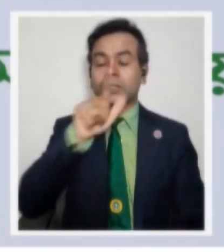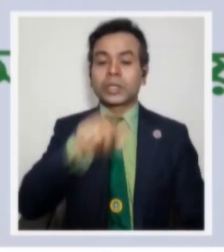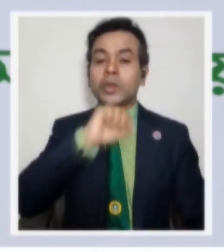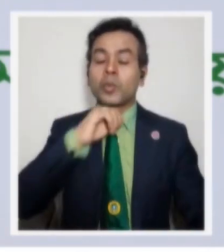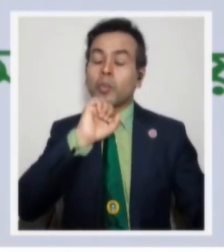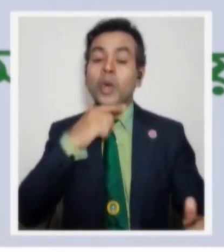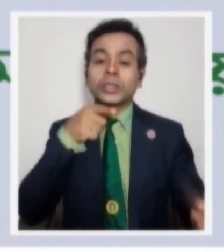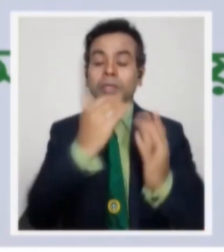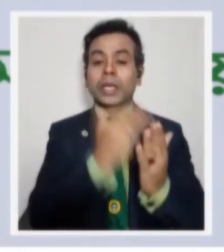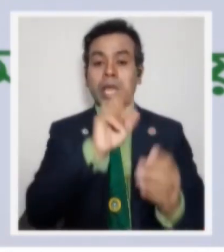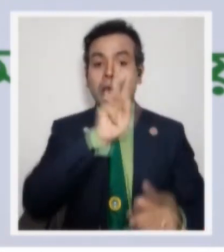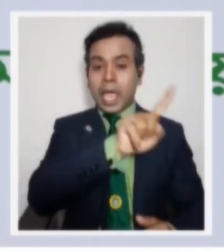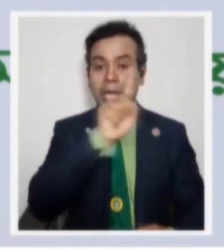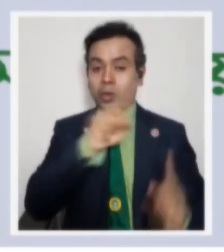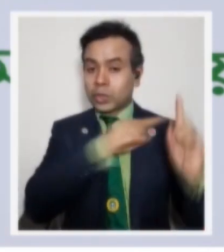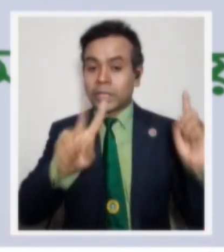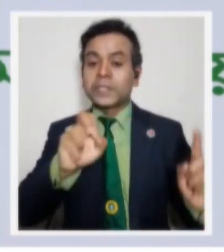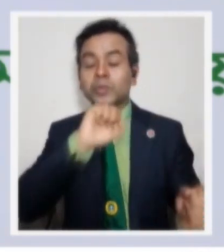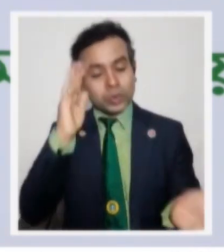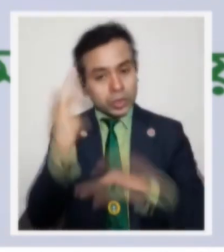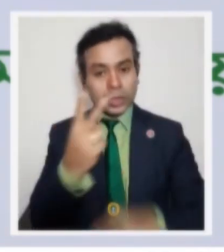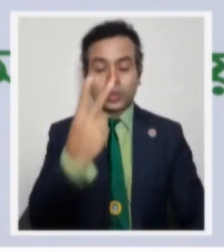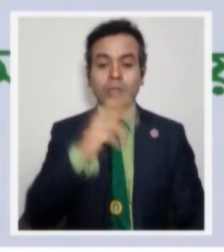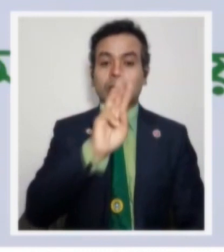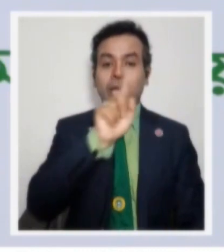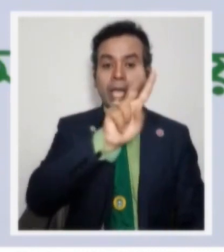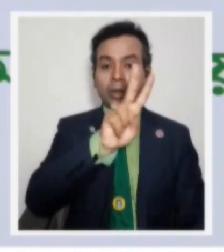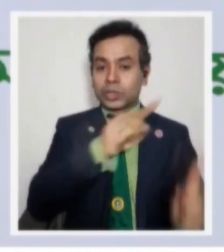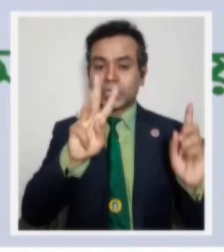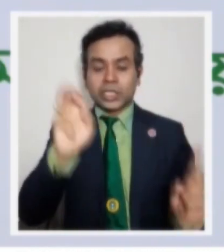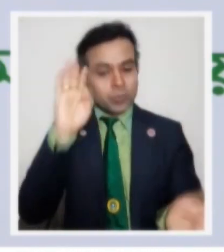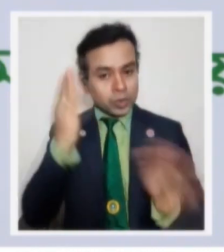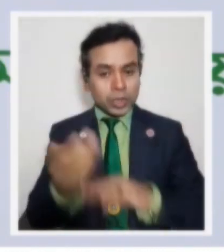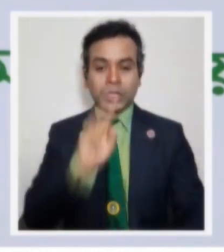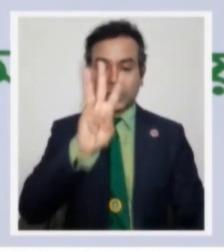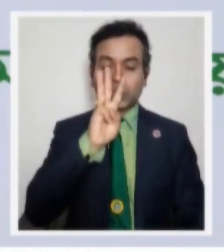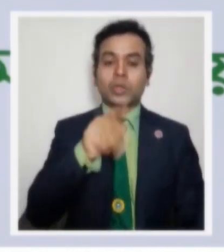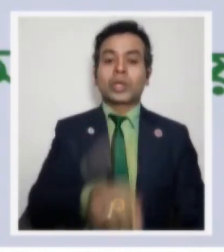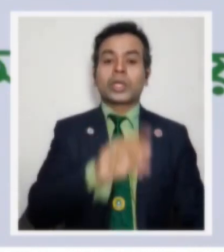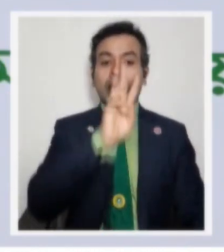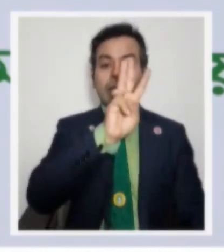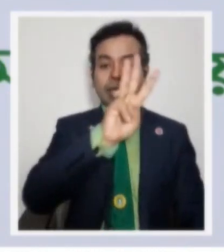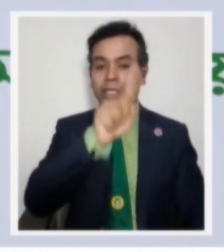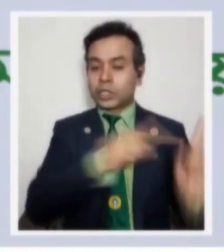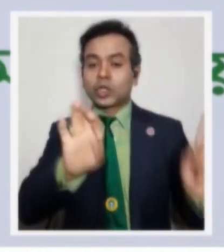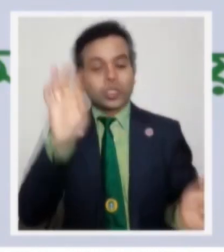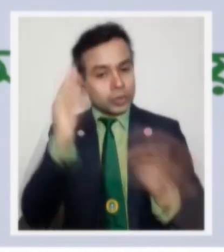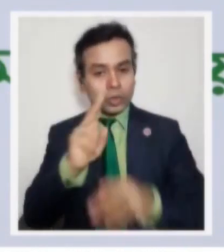পুরুষ 28 জন এবং নারী 7 জন, বয়স বিশ্লেষণে 11 থেকে 20 বছরের